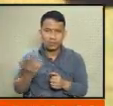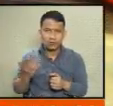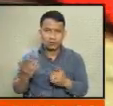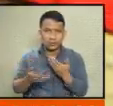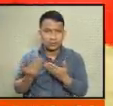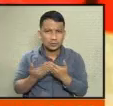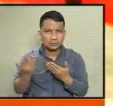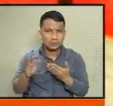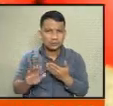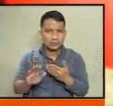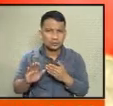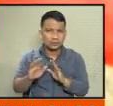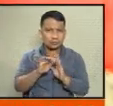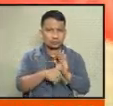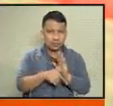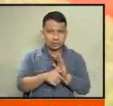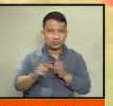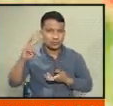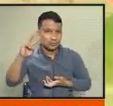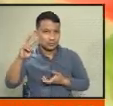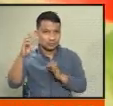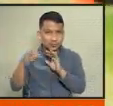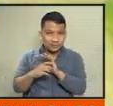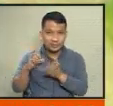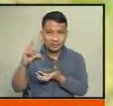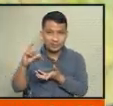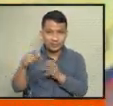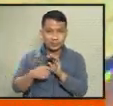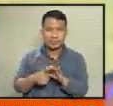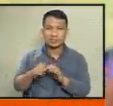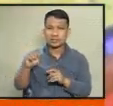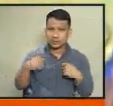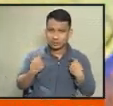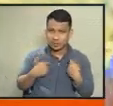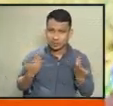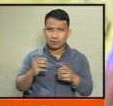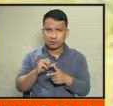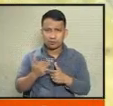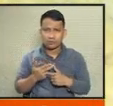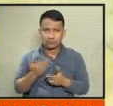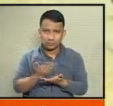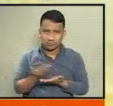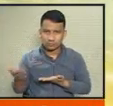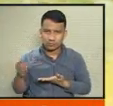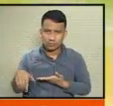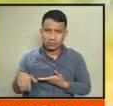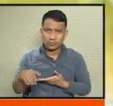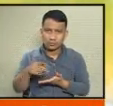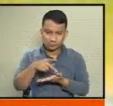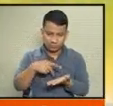simpleng pang-background lang ng mga pang-selfie natin pag tayo nasa Tagaytay o pag bumibili tayo ng buko